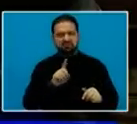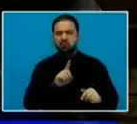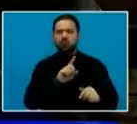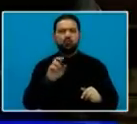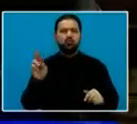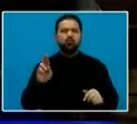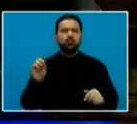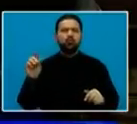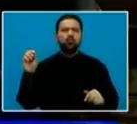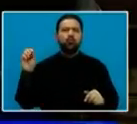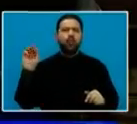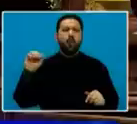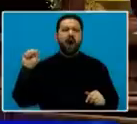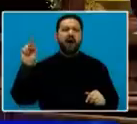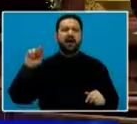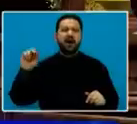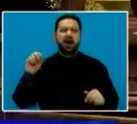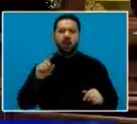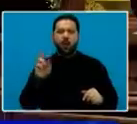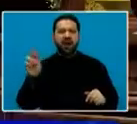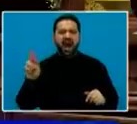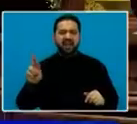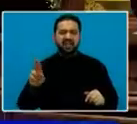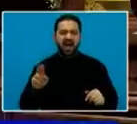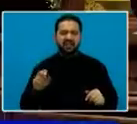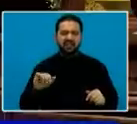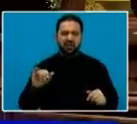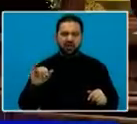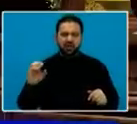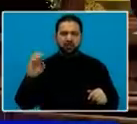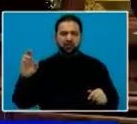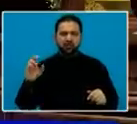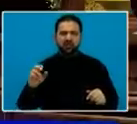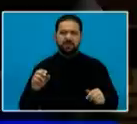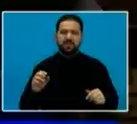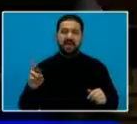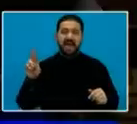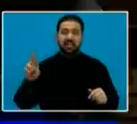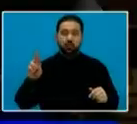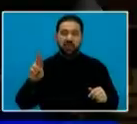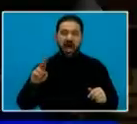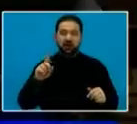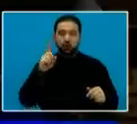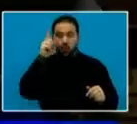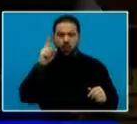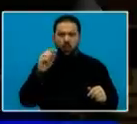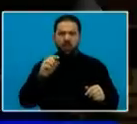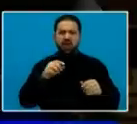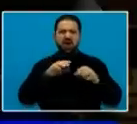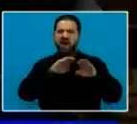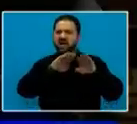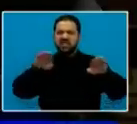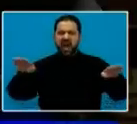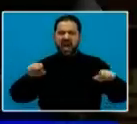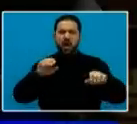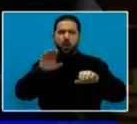o realitate, este și produsul, rezultatul unui întreg urcuș. Nu oricine ajunge la nivelul acesta